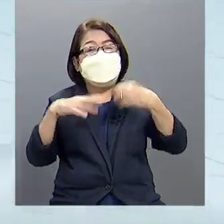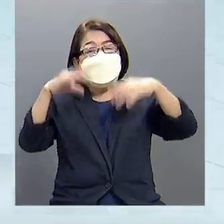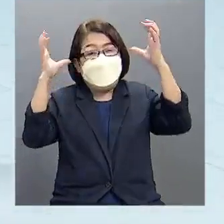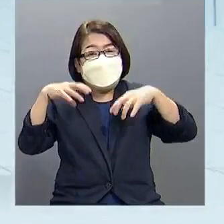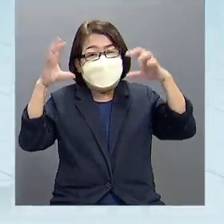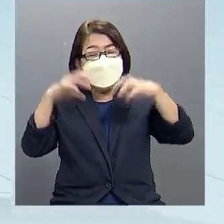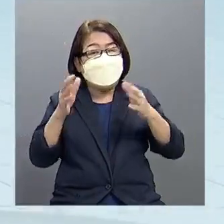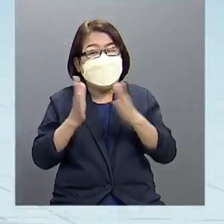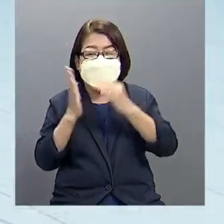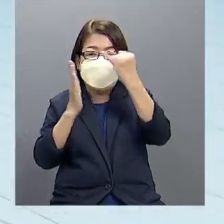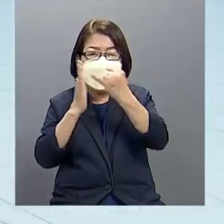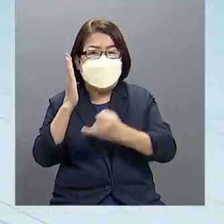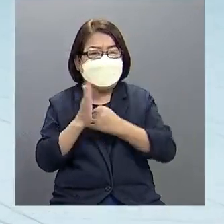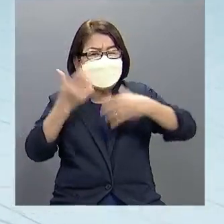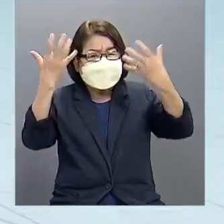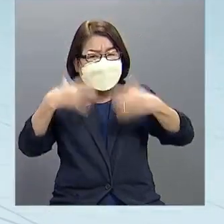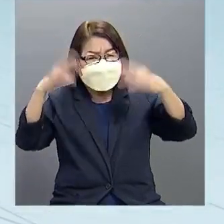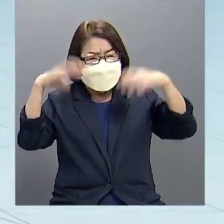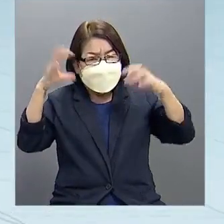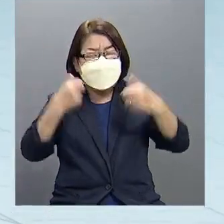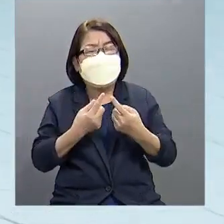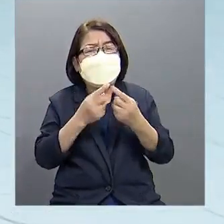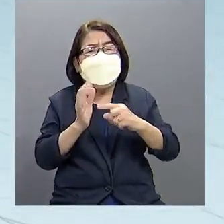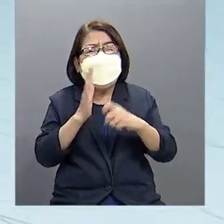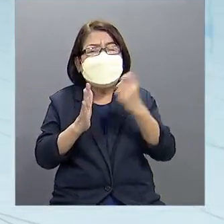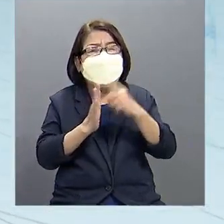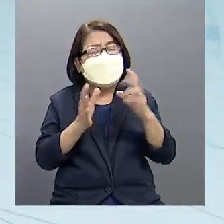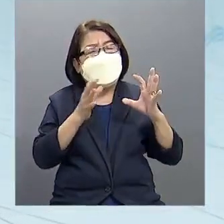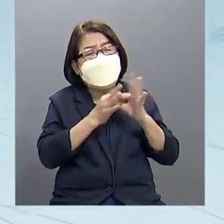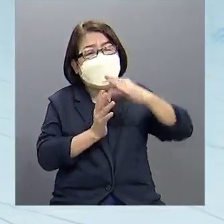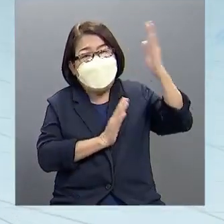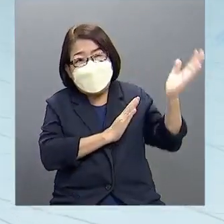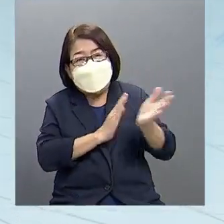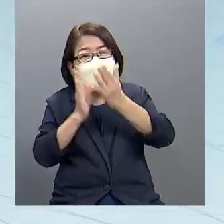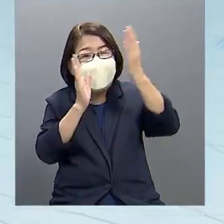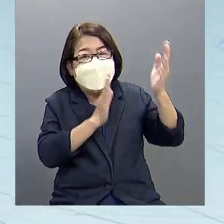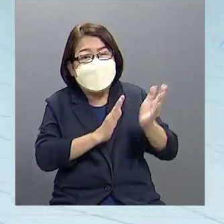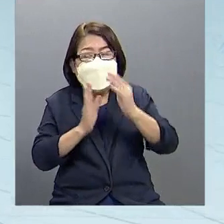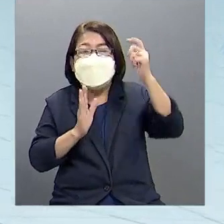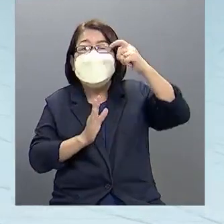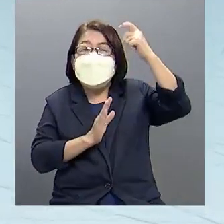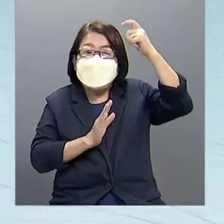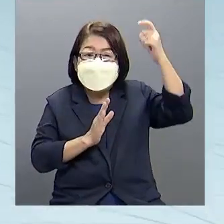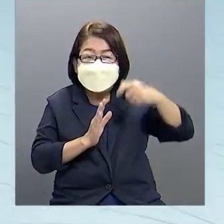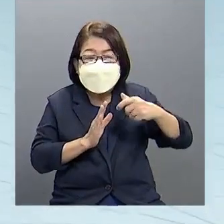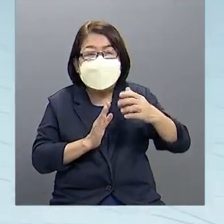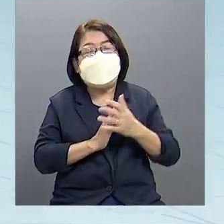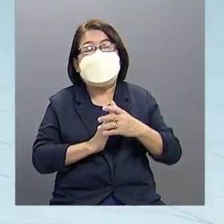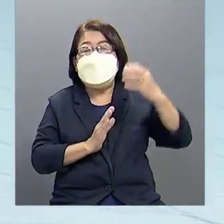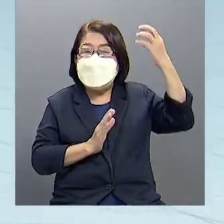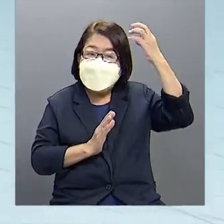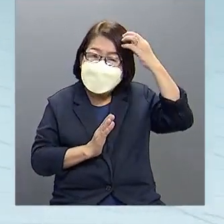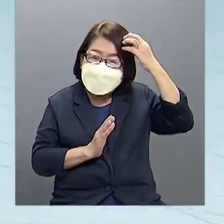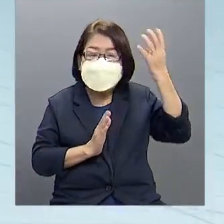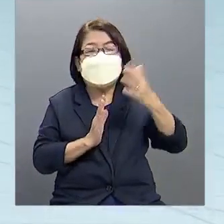สัยเหุมาจากวันนี้จะมีรบริ นั้เครื่อนตัวลงมาผ่านผ่านจบริเวประเทศเมียมา ผ่าน genesอนบรละตอนบนเข้ามาหาย coe slightly